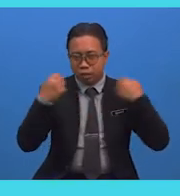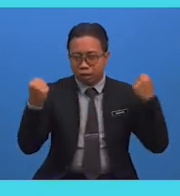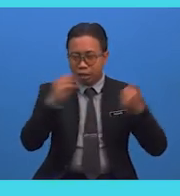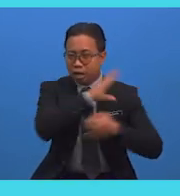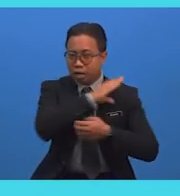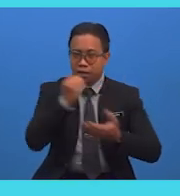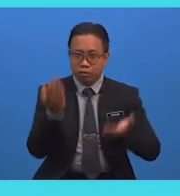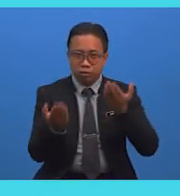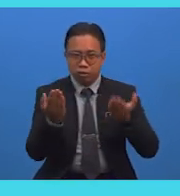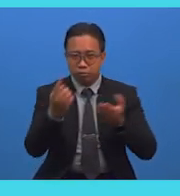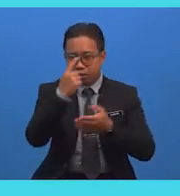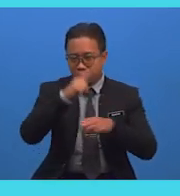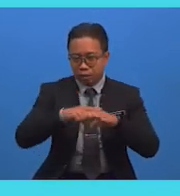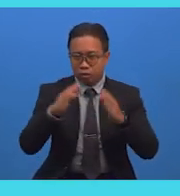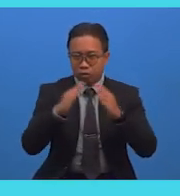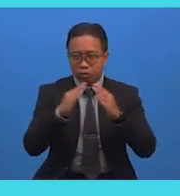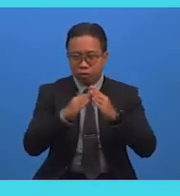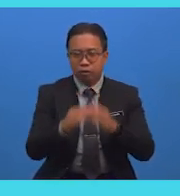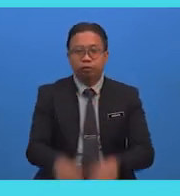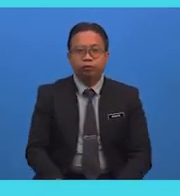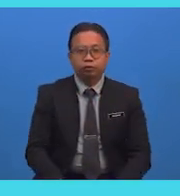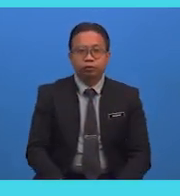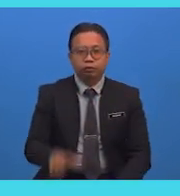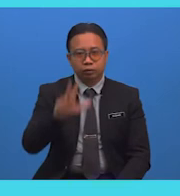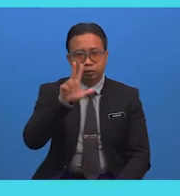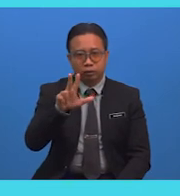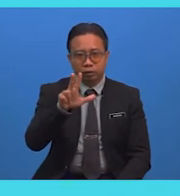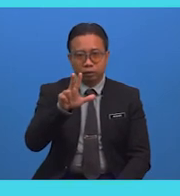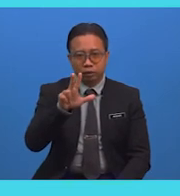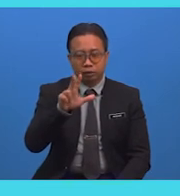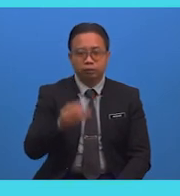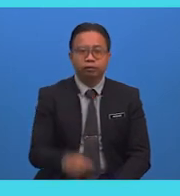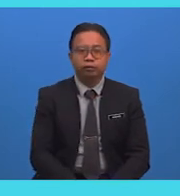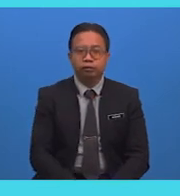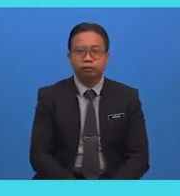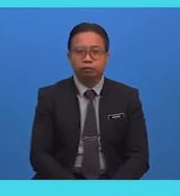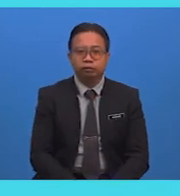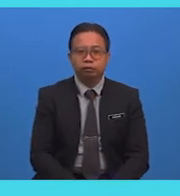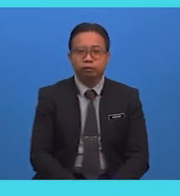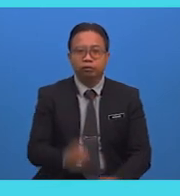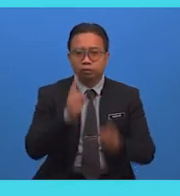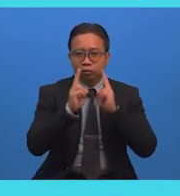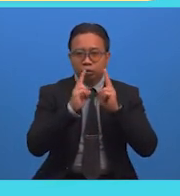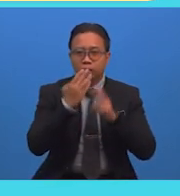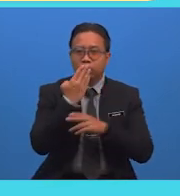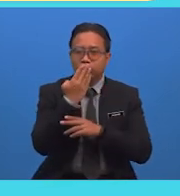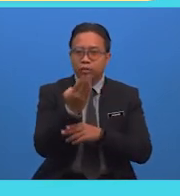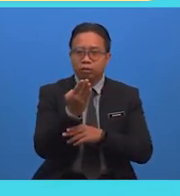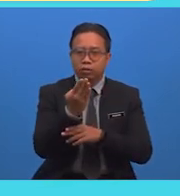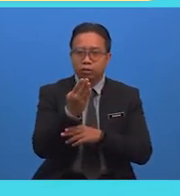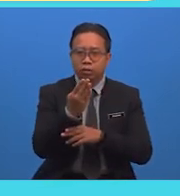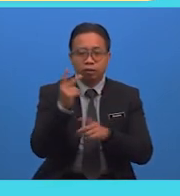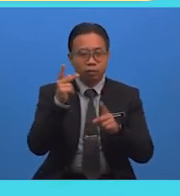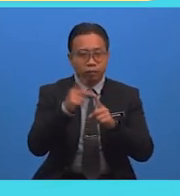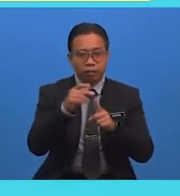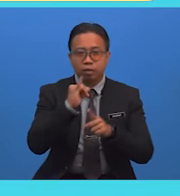rumah untuk seisi keluarga. Yang ketiga, iaitu yang terakhir, mengucapkan terima kasih